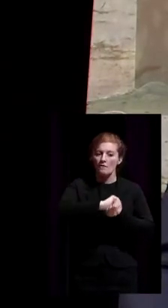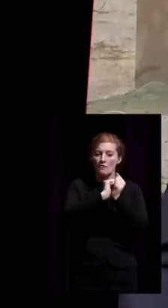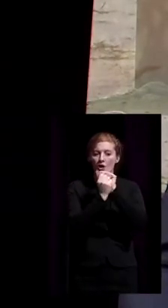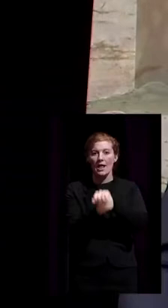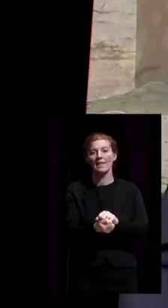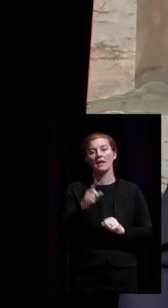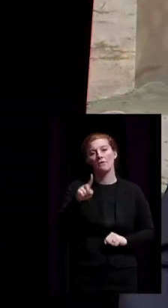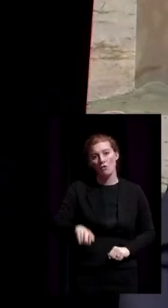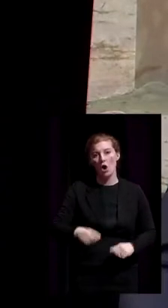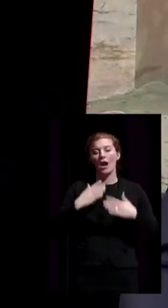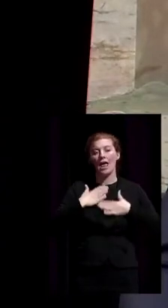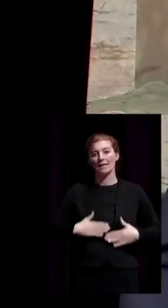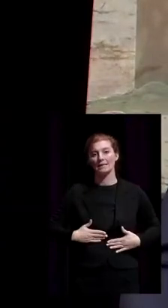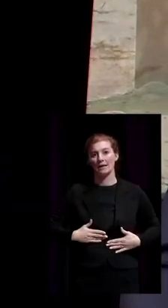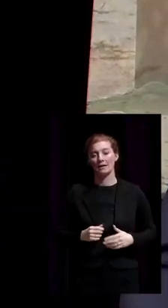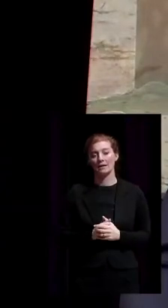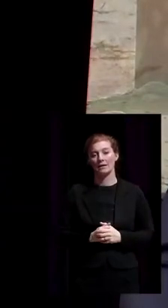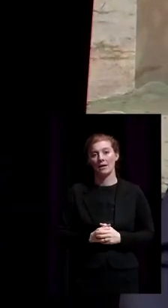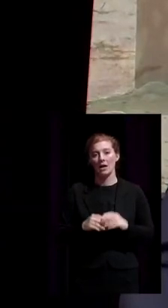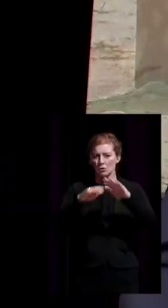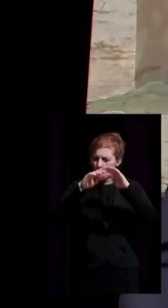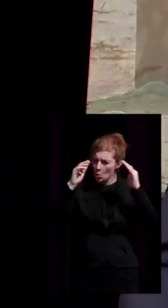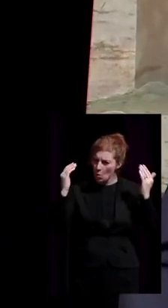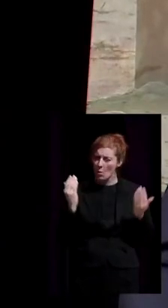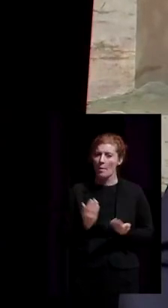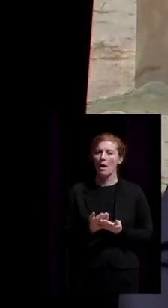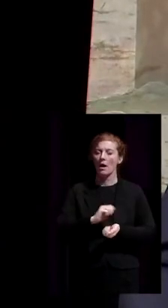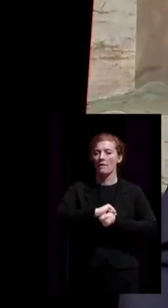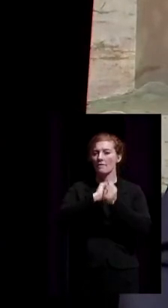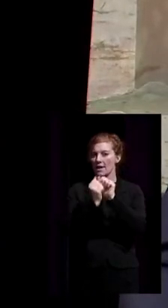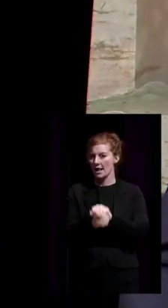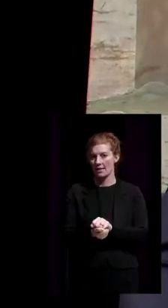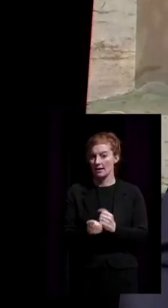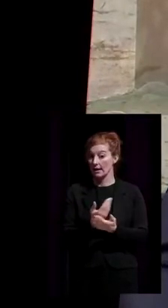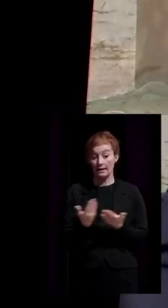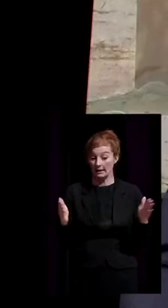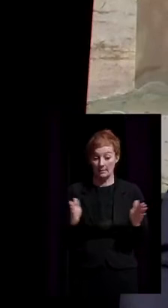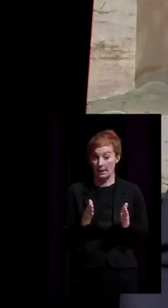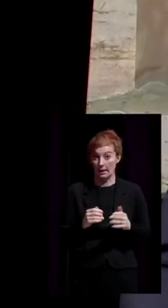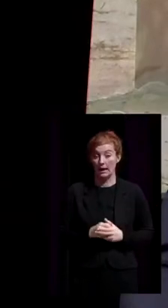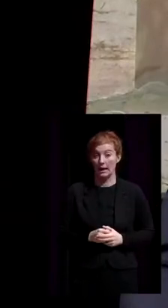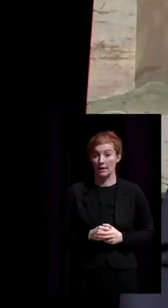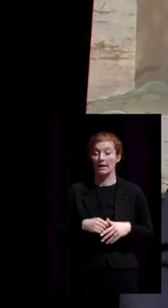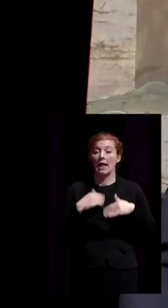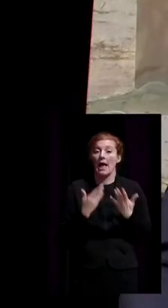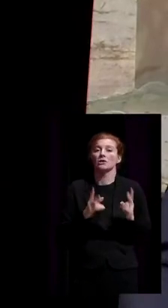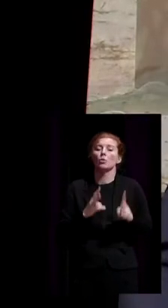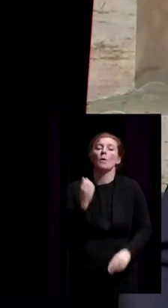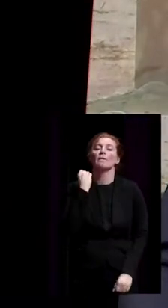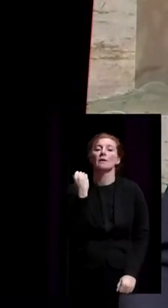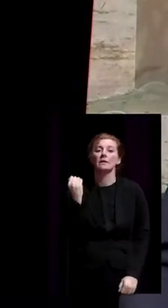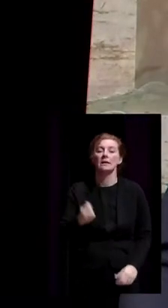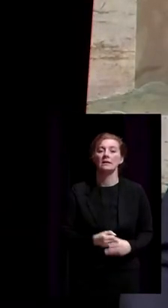för hälsa. A global transformation for health, intet mindre. Så viktig är hälsa,